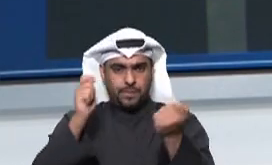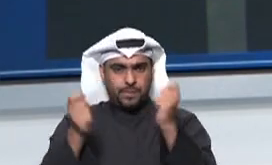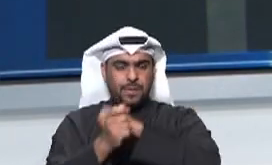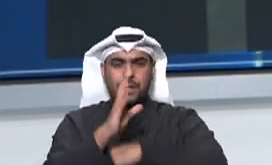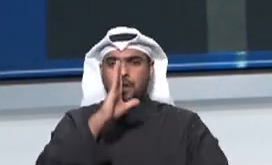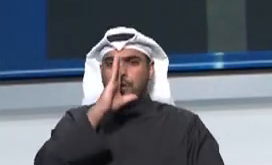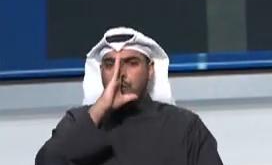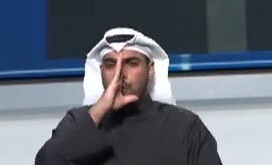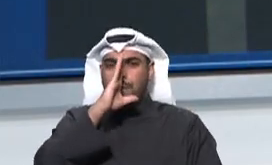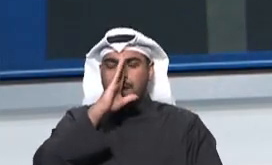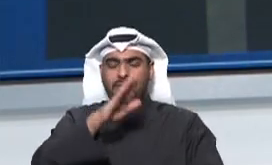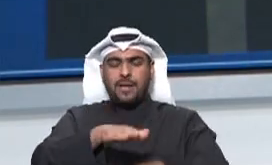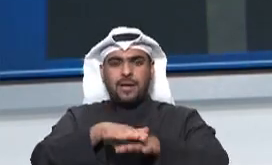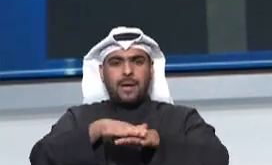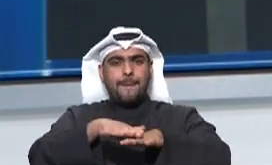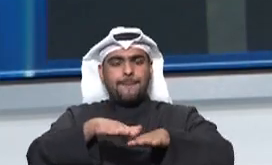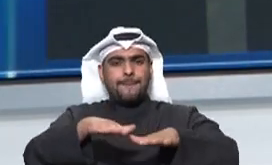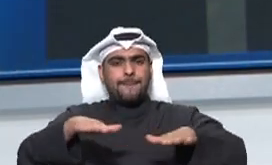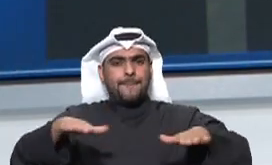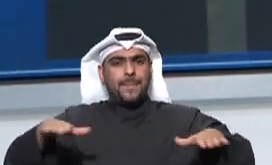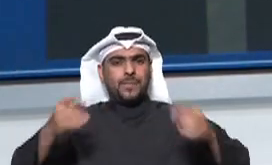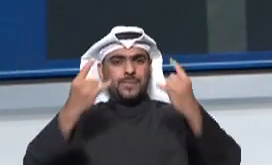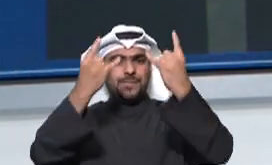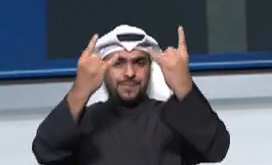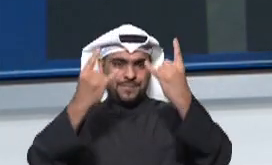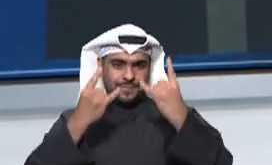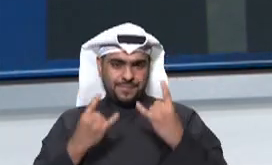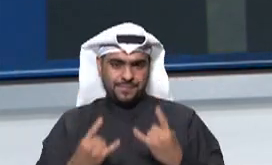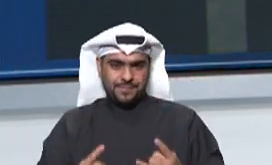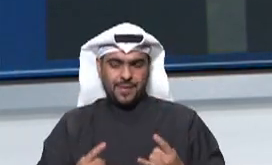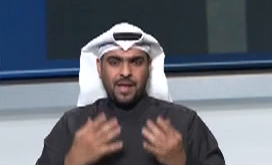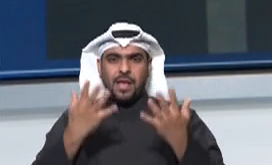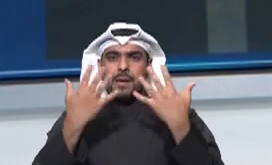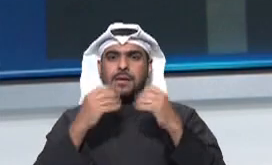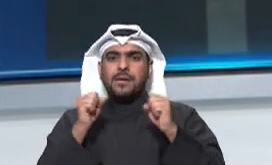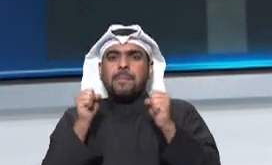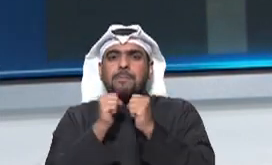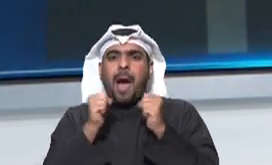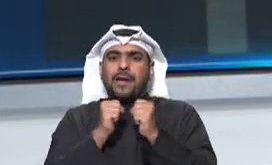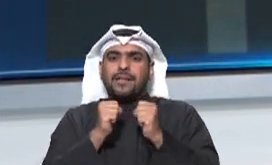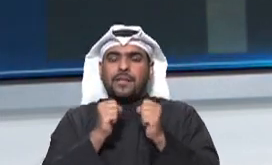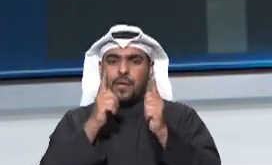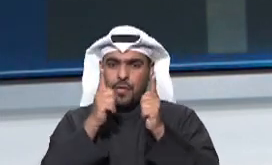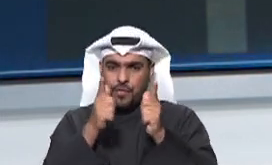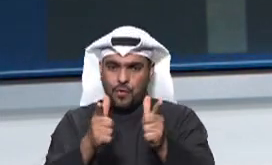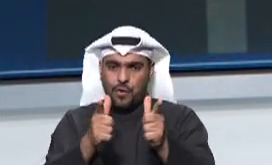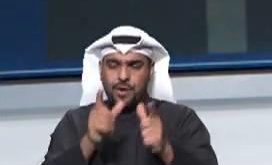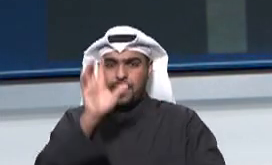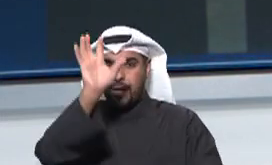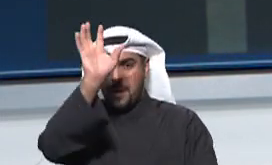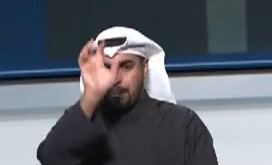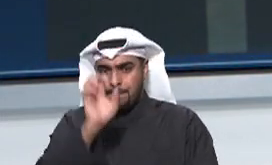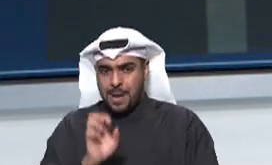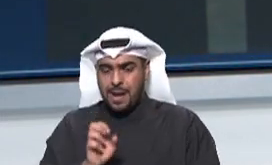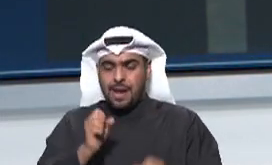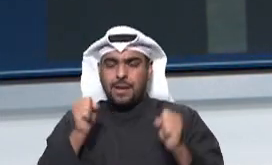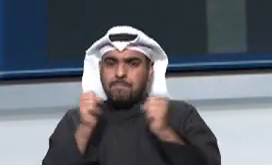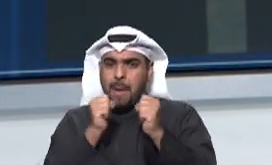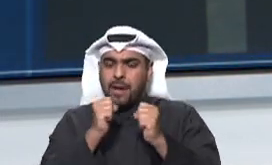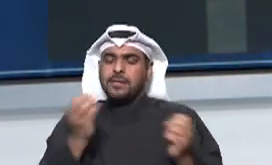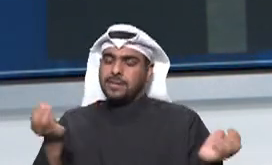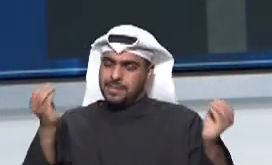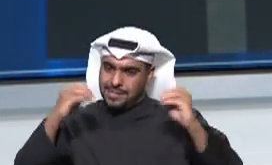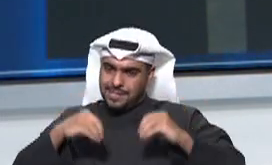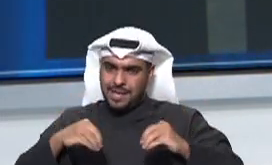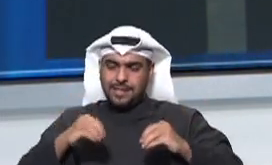في الطقس يستمر ويانا لعدة أيام، مع أجواء باردة نسبيا خلال النهار وبرودة ملحوظة أكثر في المساء والفترات المتأخرة من